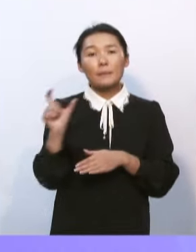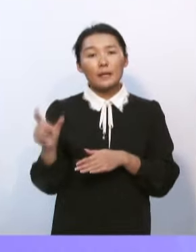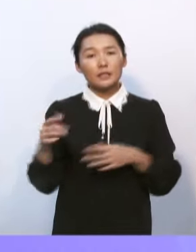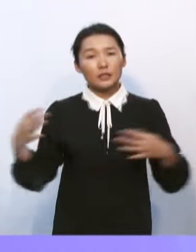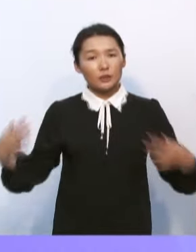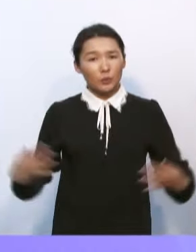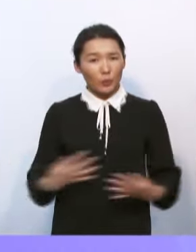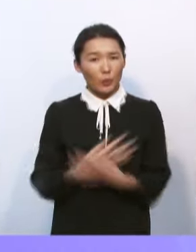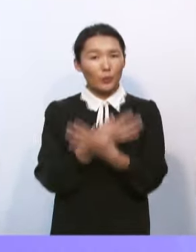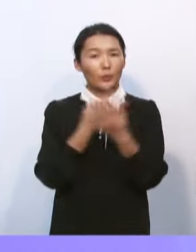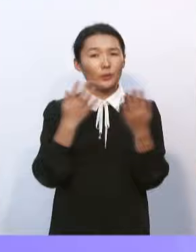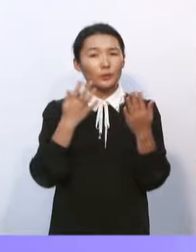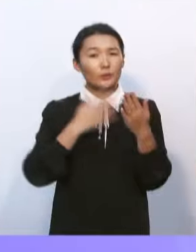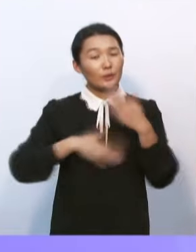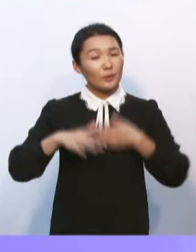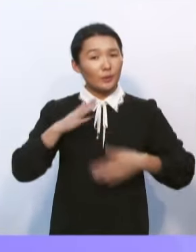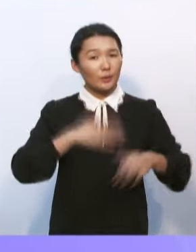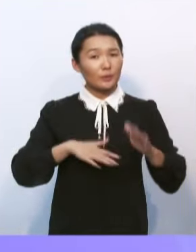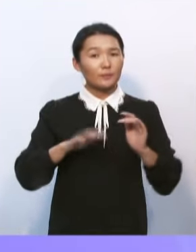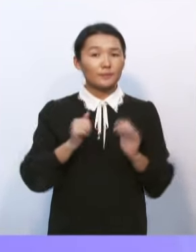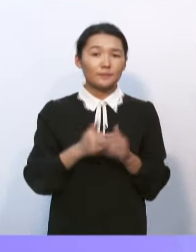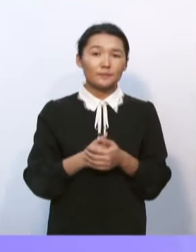көңүлүн көтөрүү.